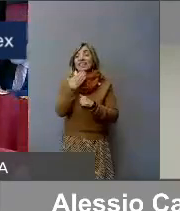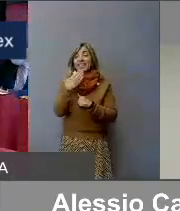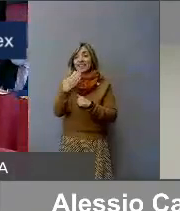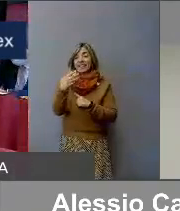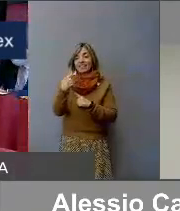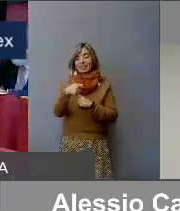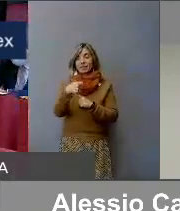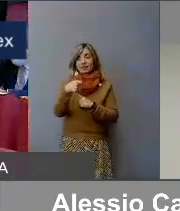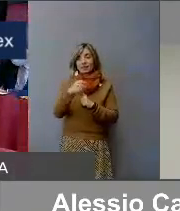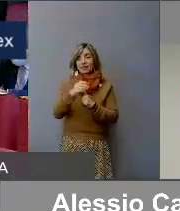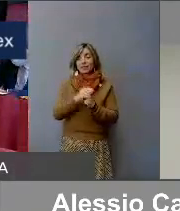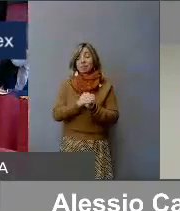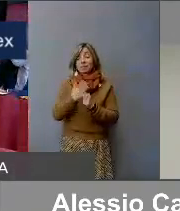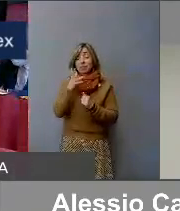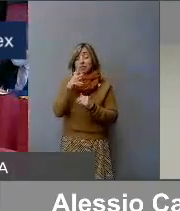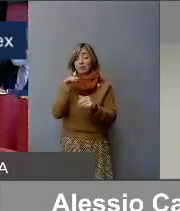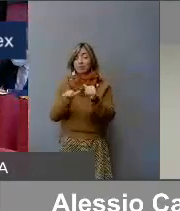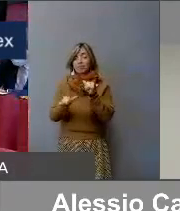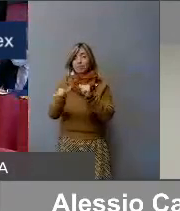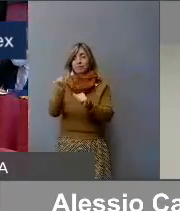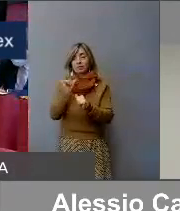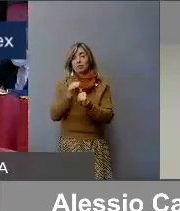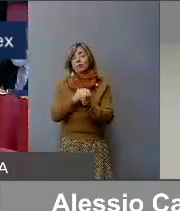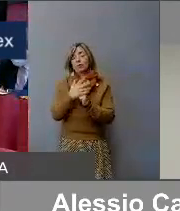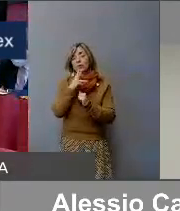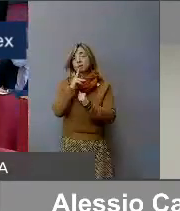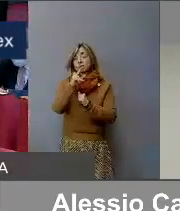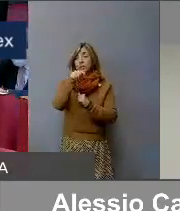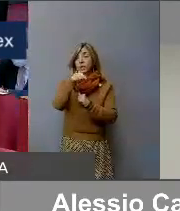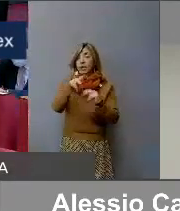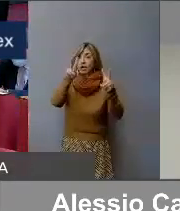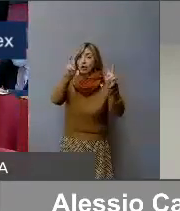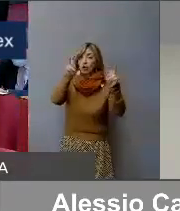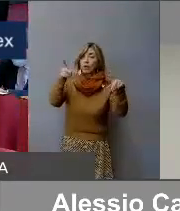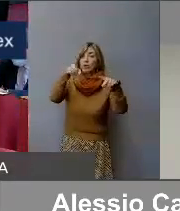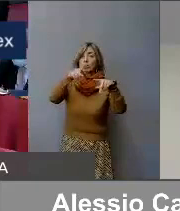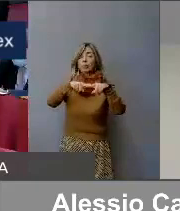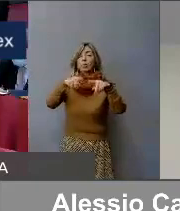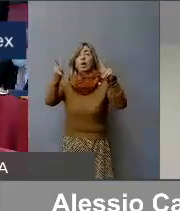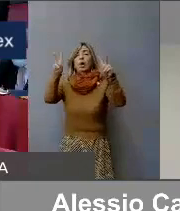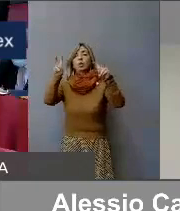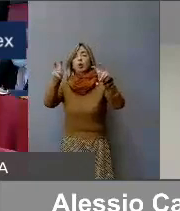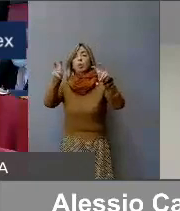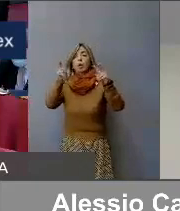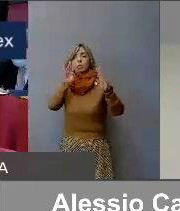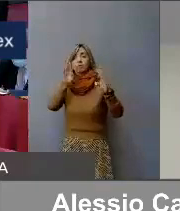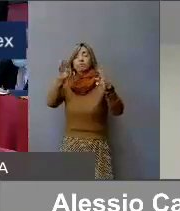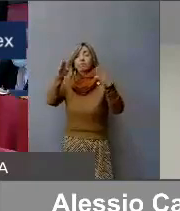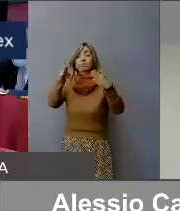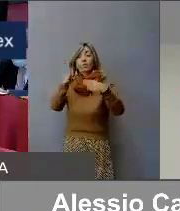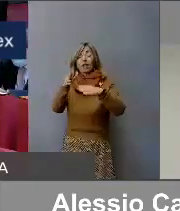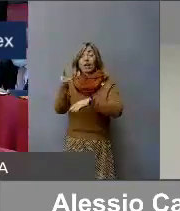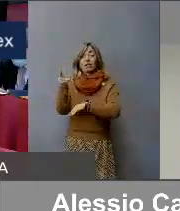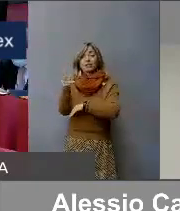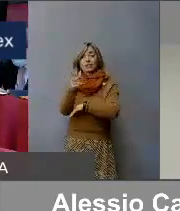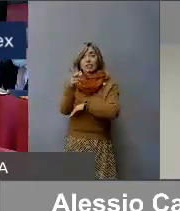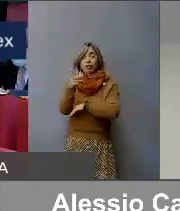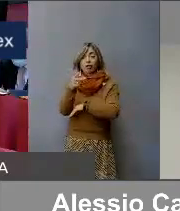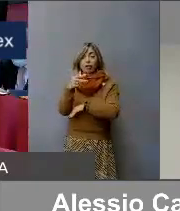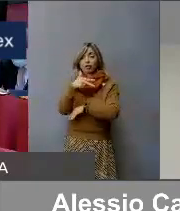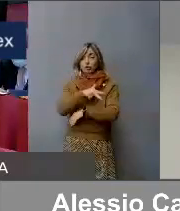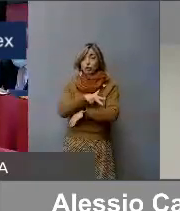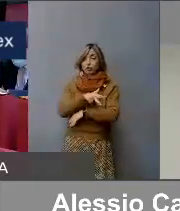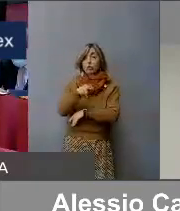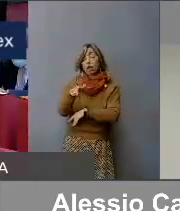questo argomento è tutto il 3 ma che riguarda i servizi sociali andremo molto delicato di grande attenzione oggi